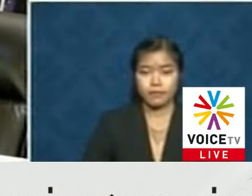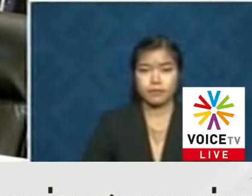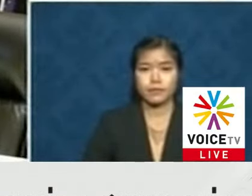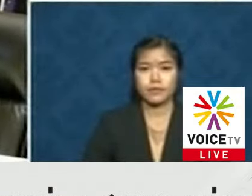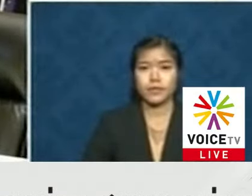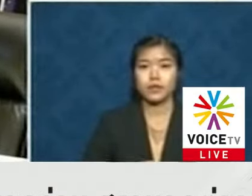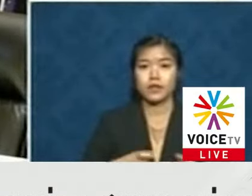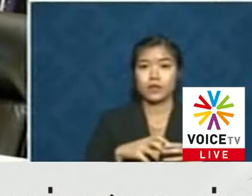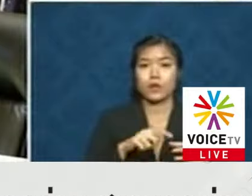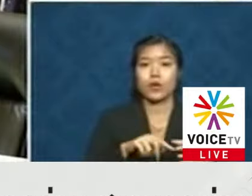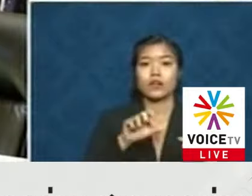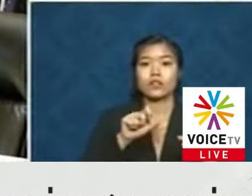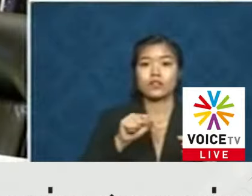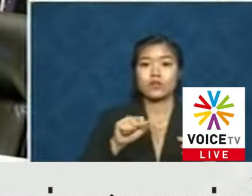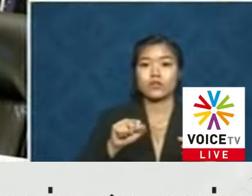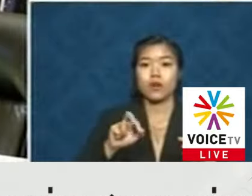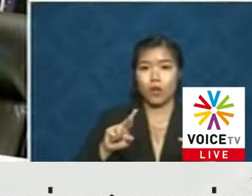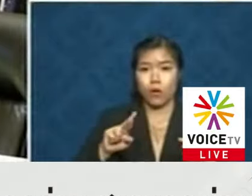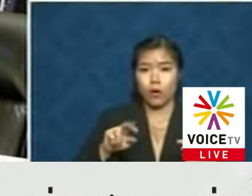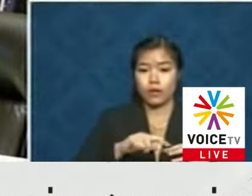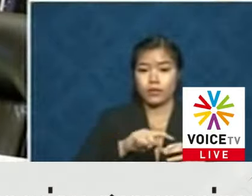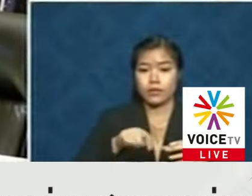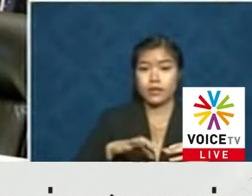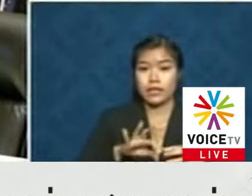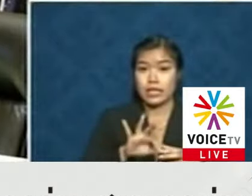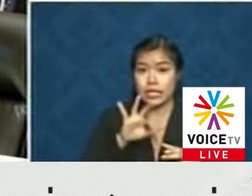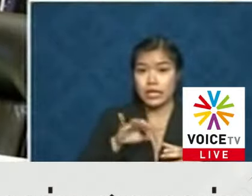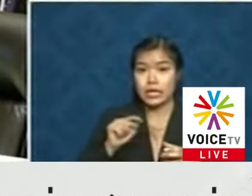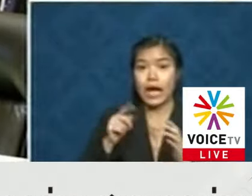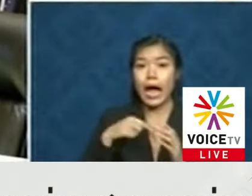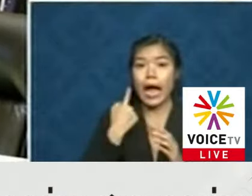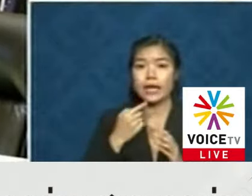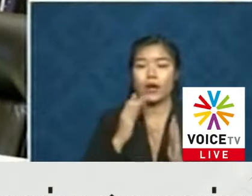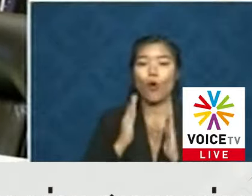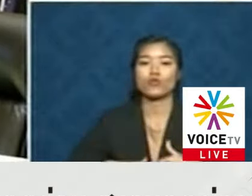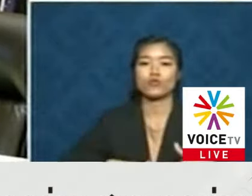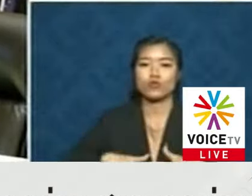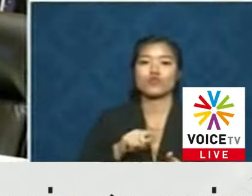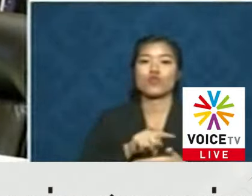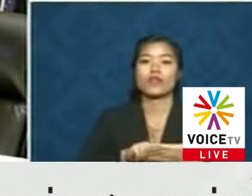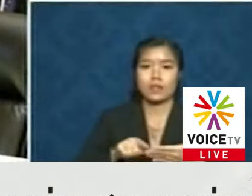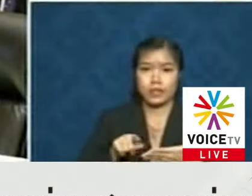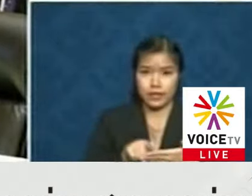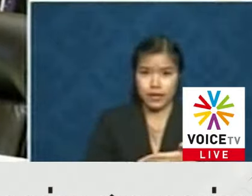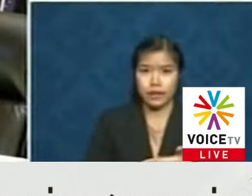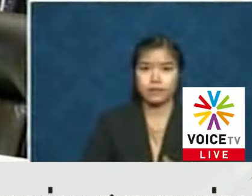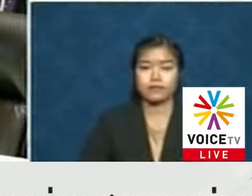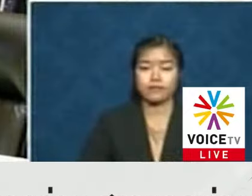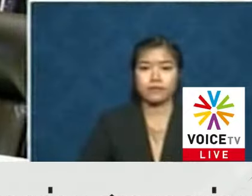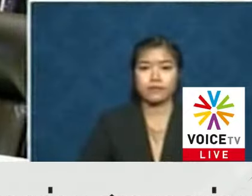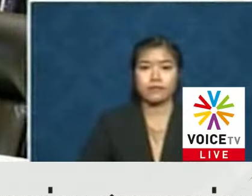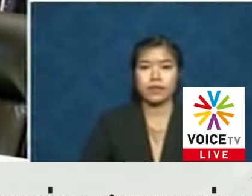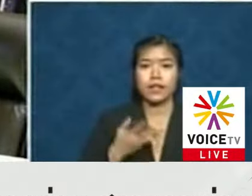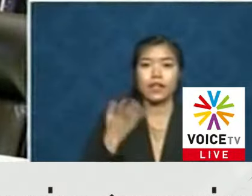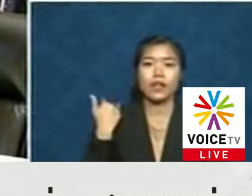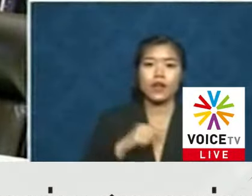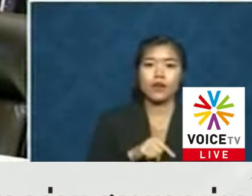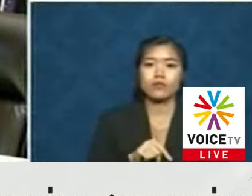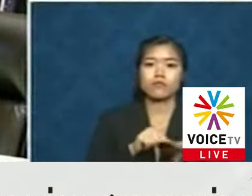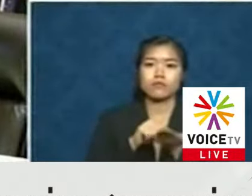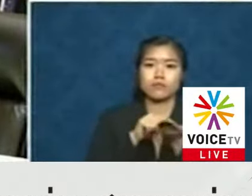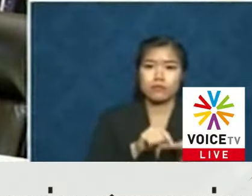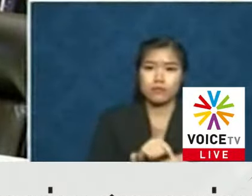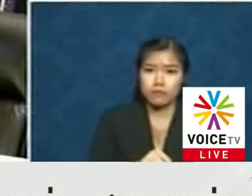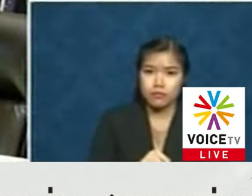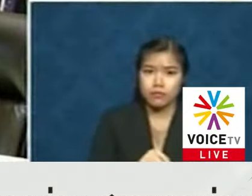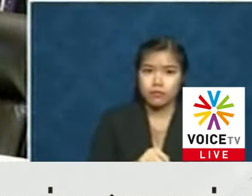ถึงขนาดคุณวิโรจน์ลักษณะดีศรเนี่ยบอกว่าโอ้แต่ต้องไม่ได้เลยเหรอ คือต้องอธิบายก่อนว่าอันนี้เป็น